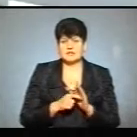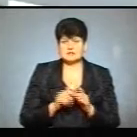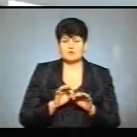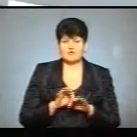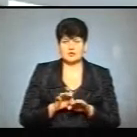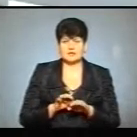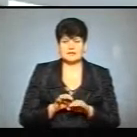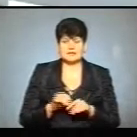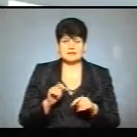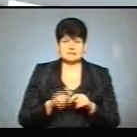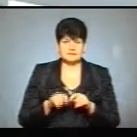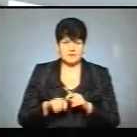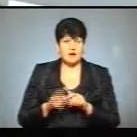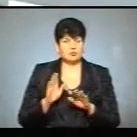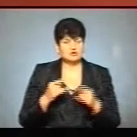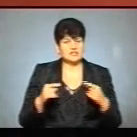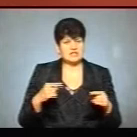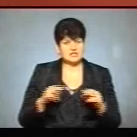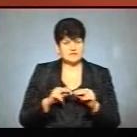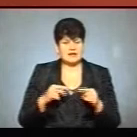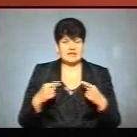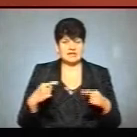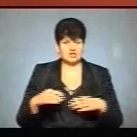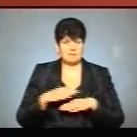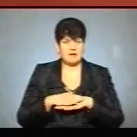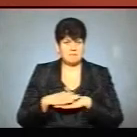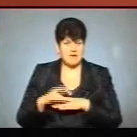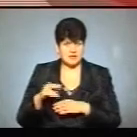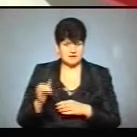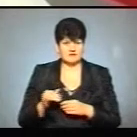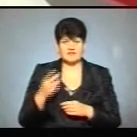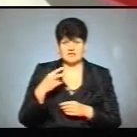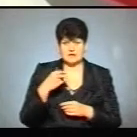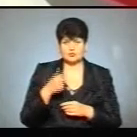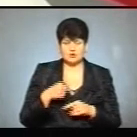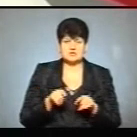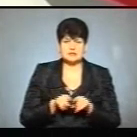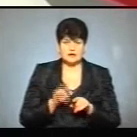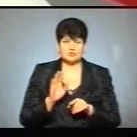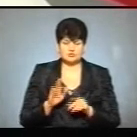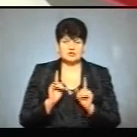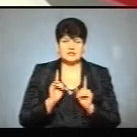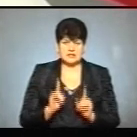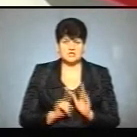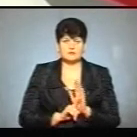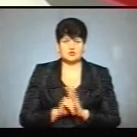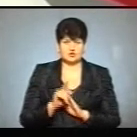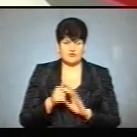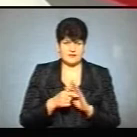Чи буде можливість іншим вчителям інших предметів брати участь? У 2020 році також будуть вчителі лише початкових